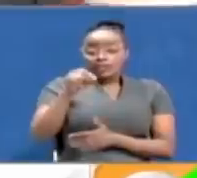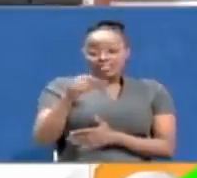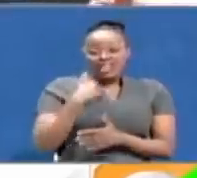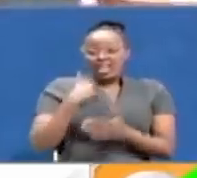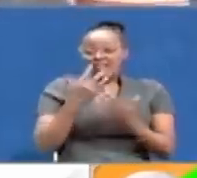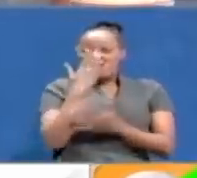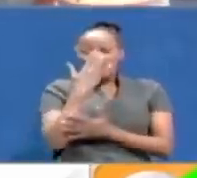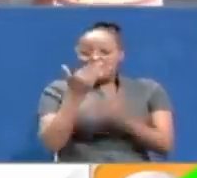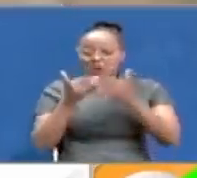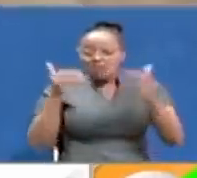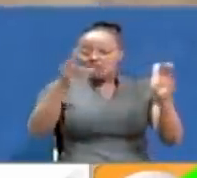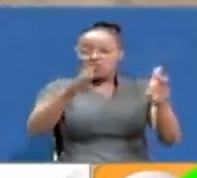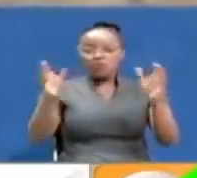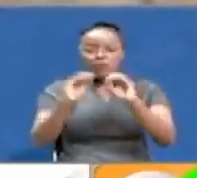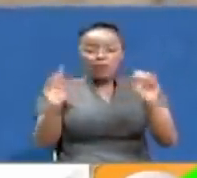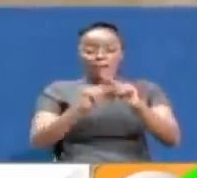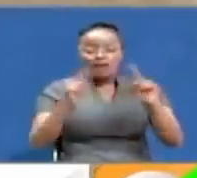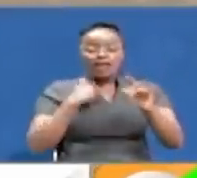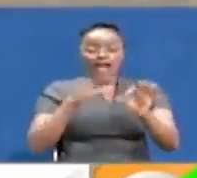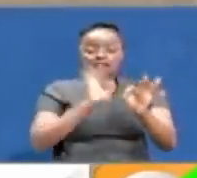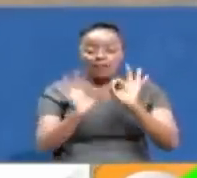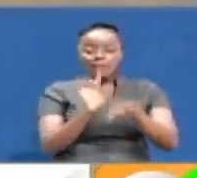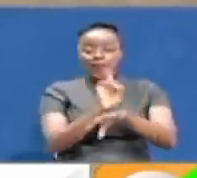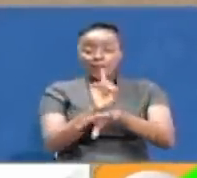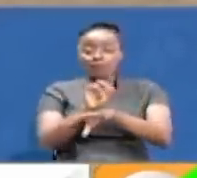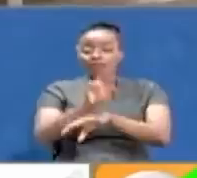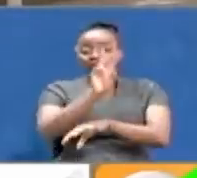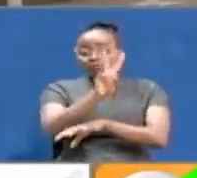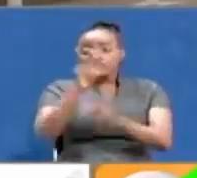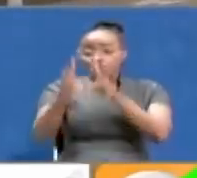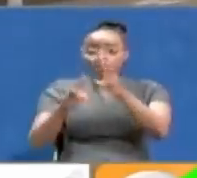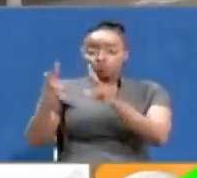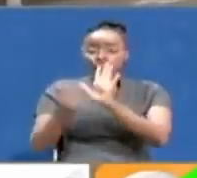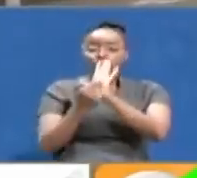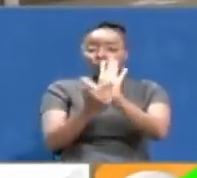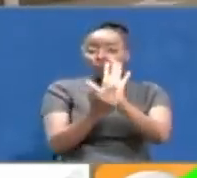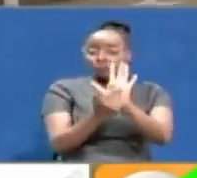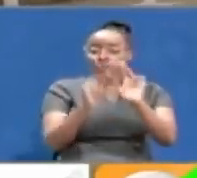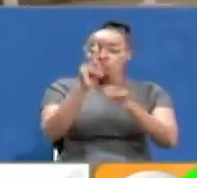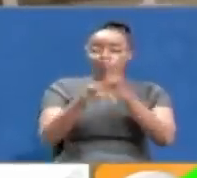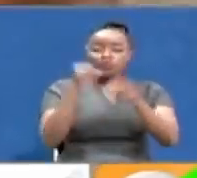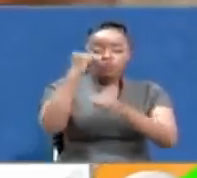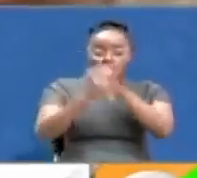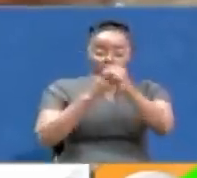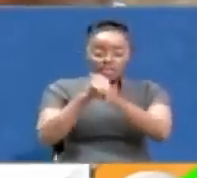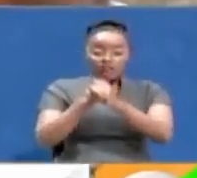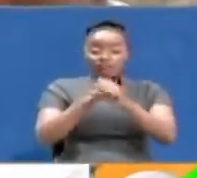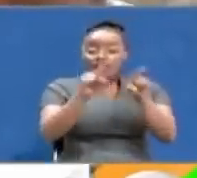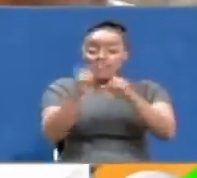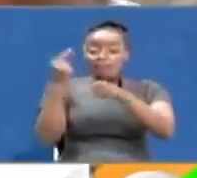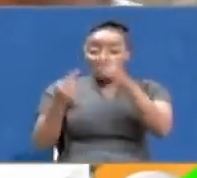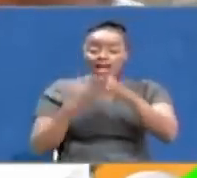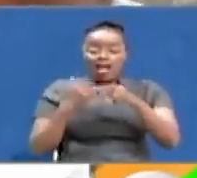na maua yoyote kama ilivyo ada, ila waliwasha mishumaa 22 kuashiria miaka 22 tangu mkasa huo. Miaka hiyo hata